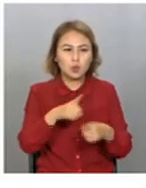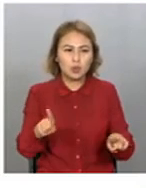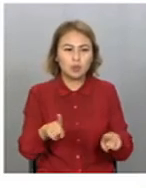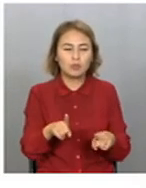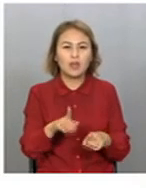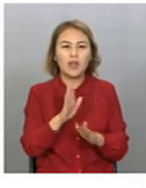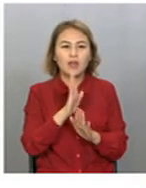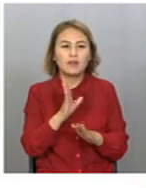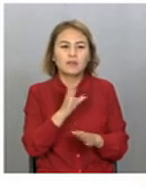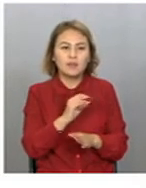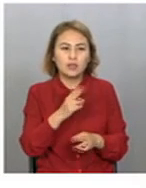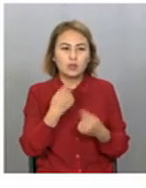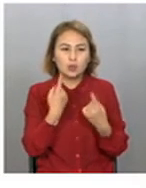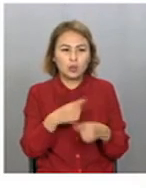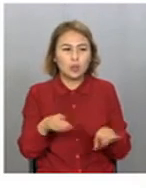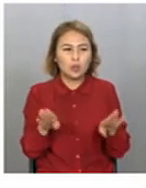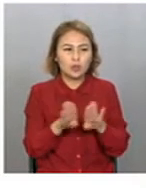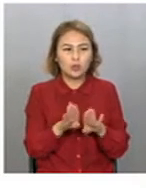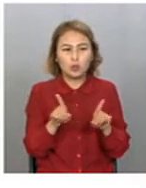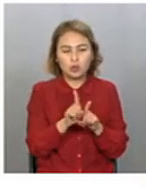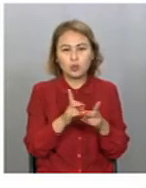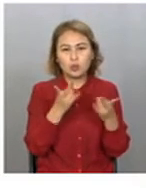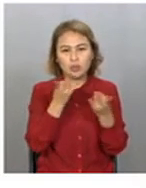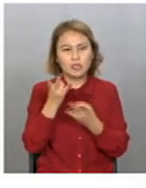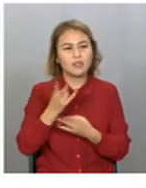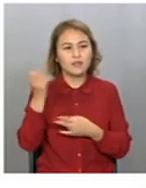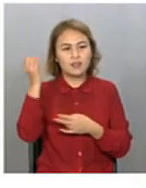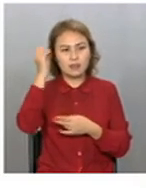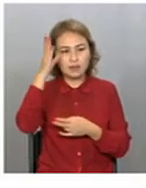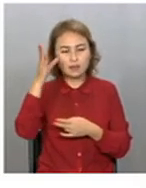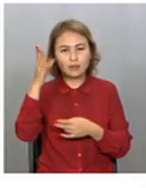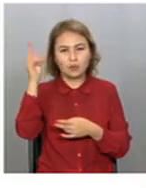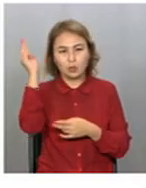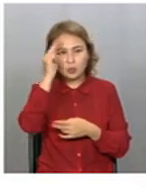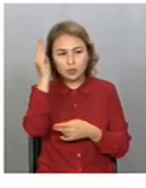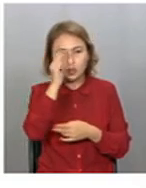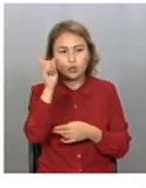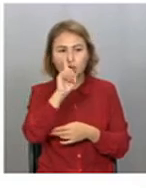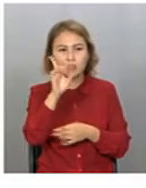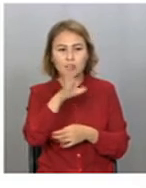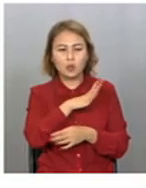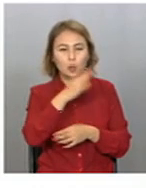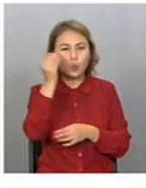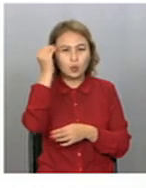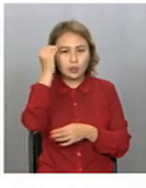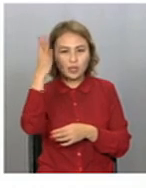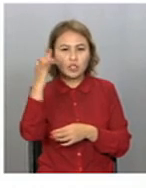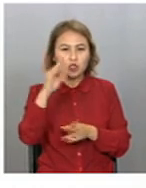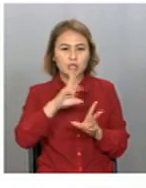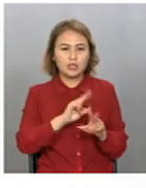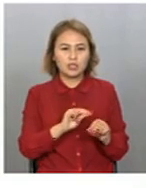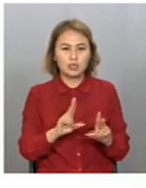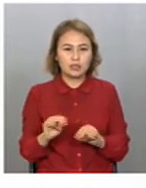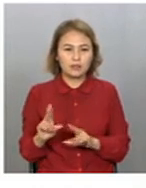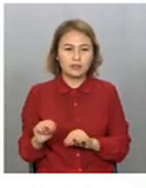с другими. Ведь другие люди тоже нуждаются в знаниях, чтобы стать умнее и